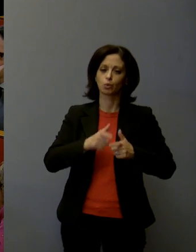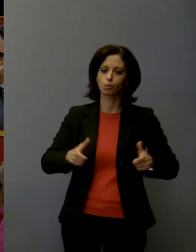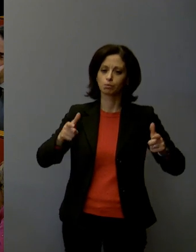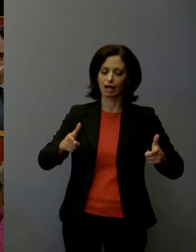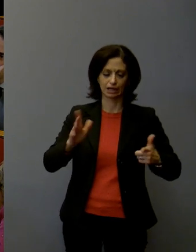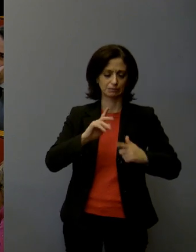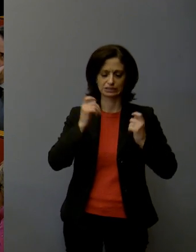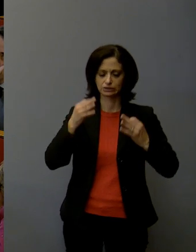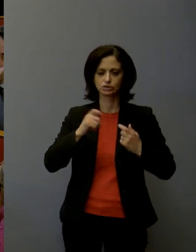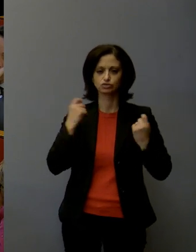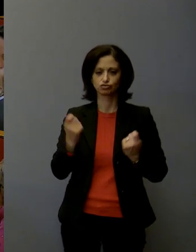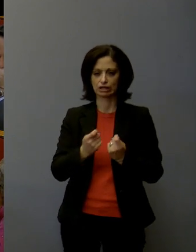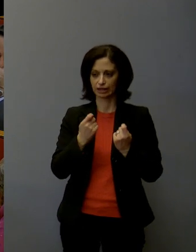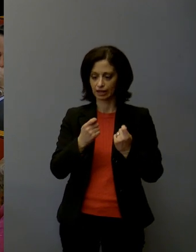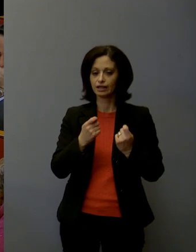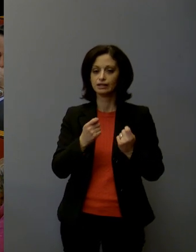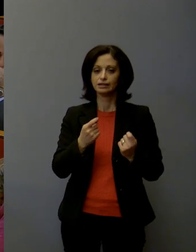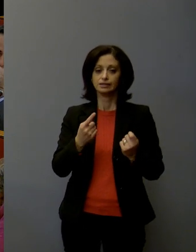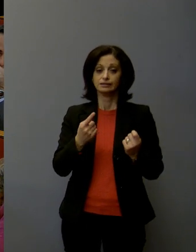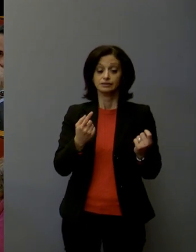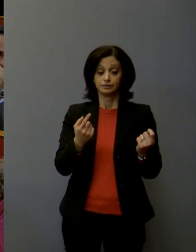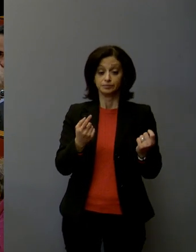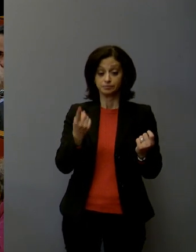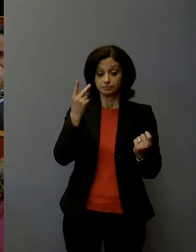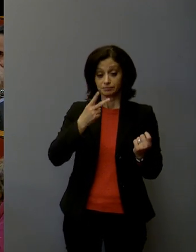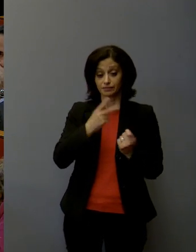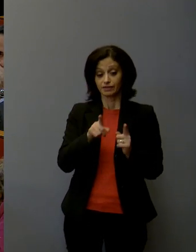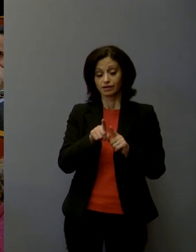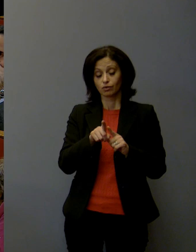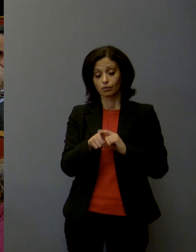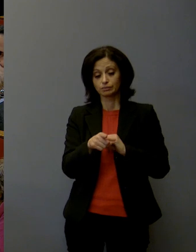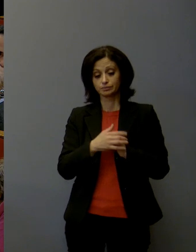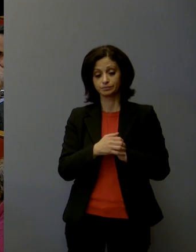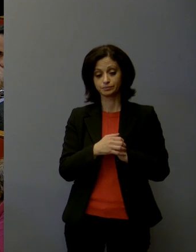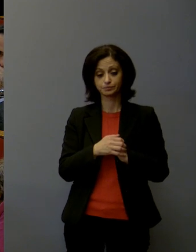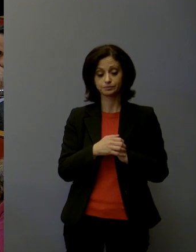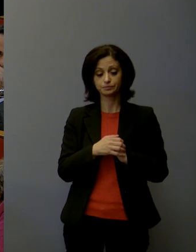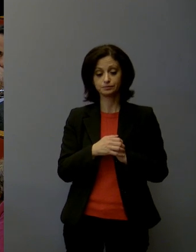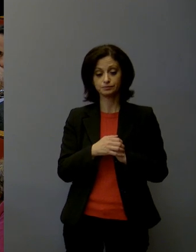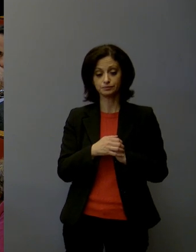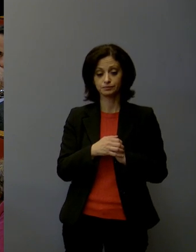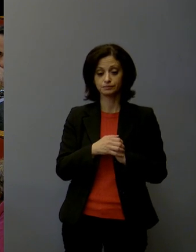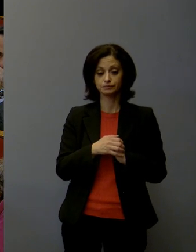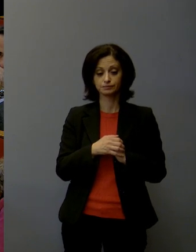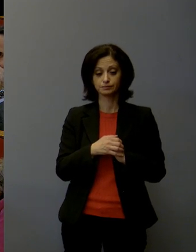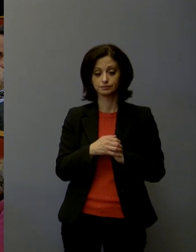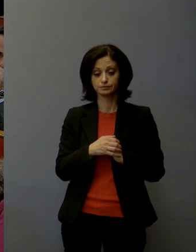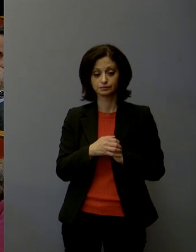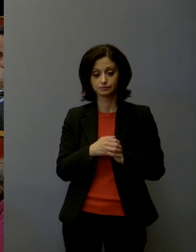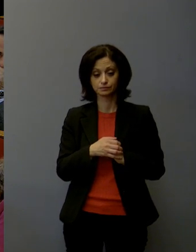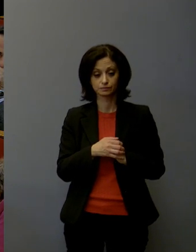sicurezza in generale E un po' nel Solco di quelle che è l'idea di sicurezza proposta nel